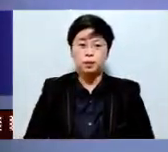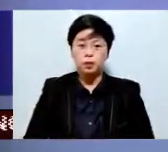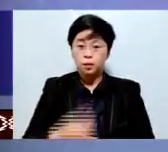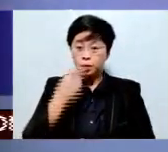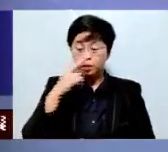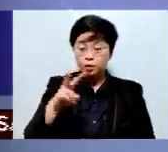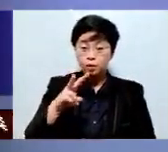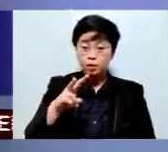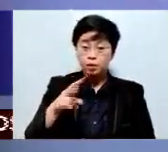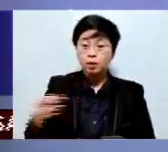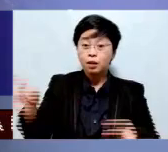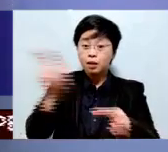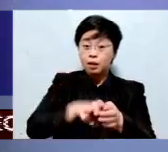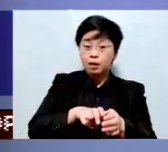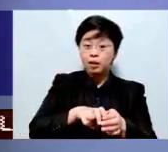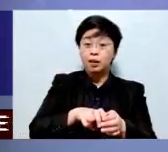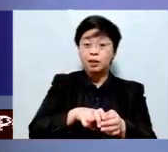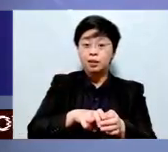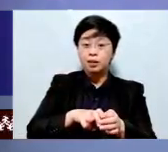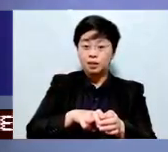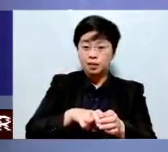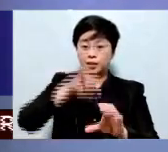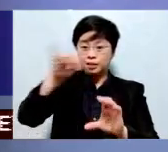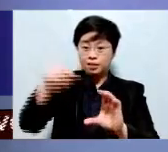sumakay ng jeep.